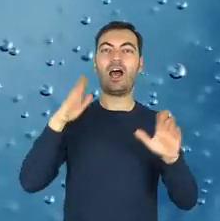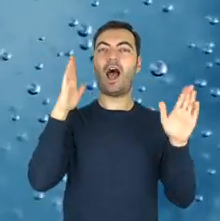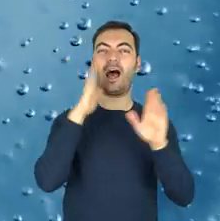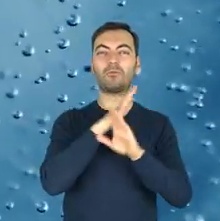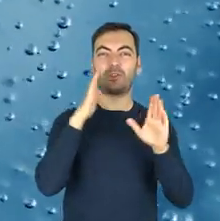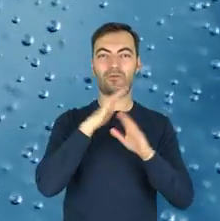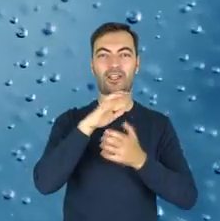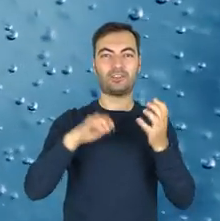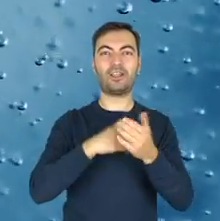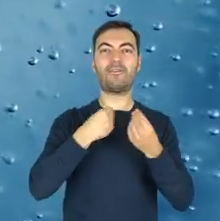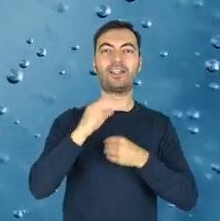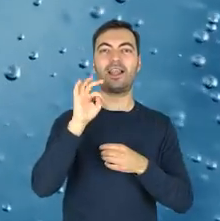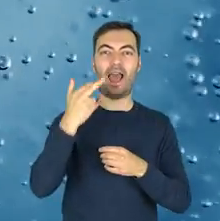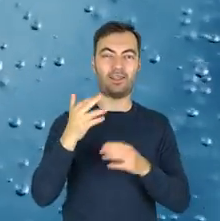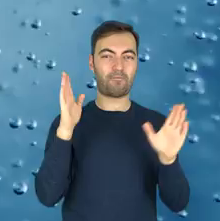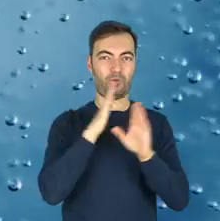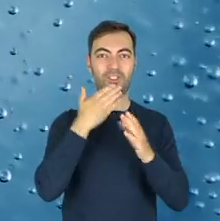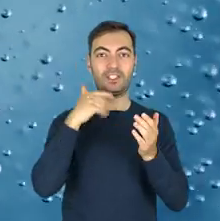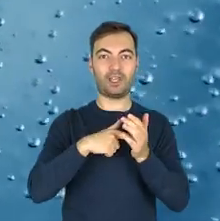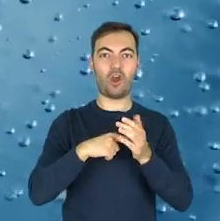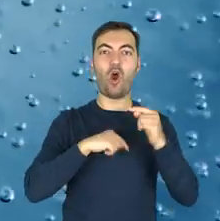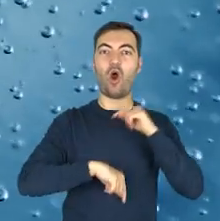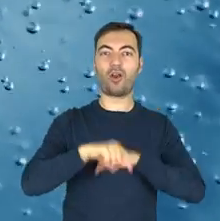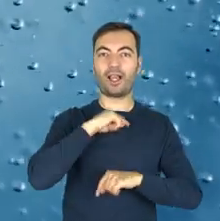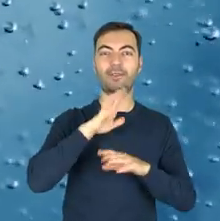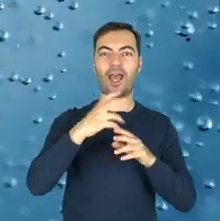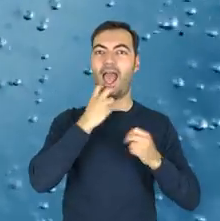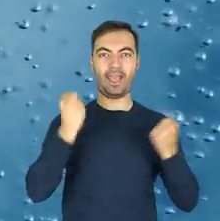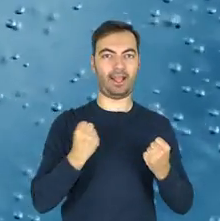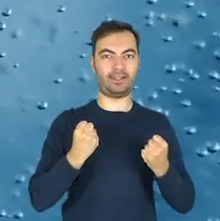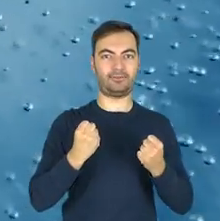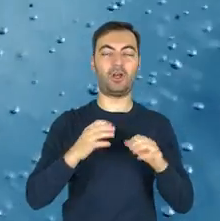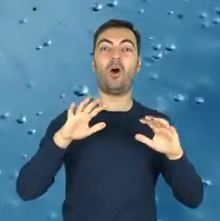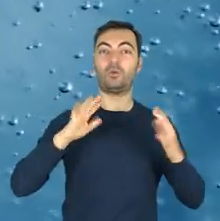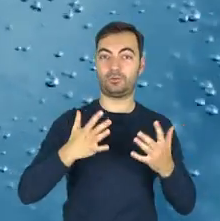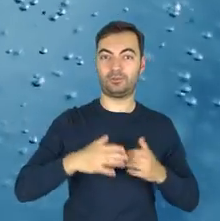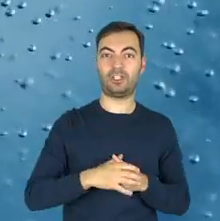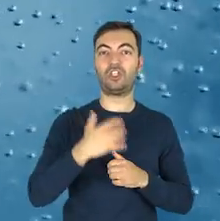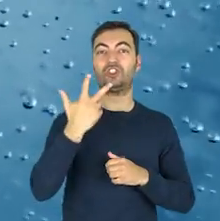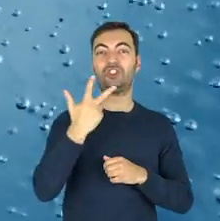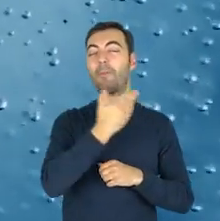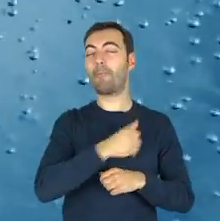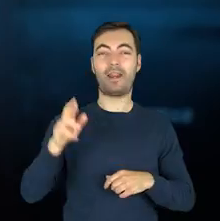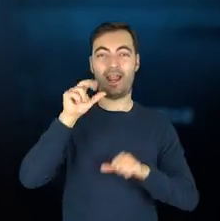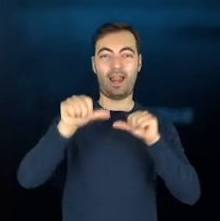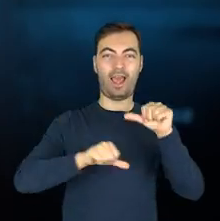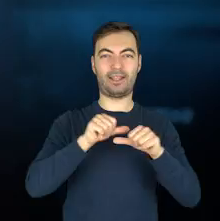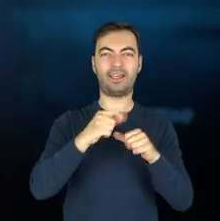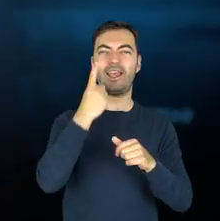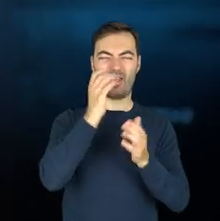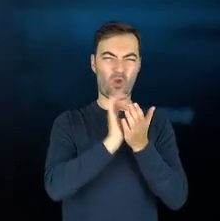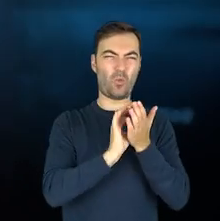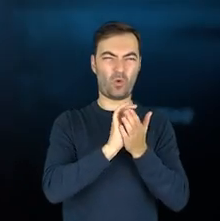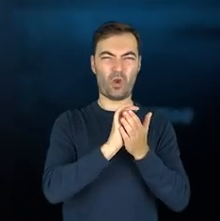atmosferze pojawiło się więcej tlenu, który pozwala organizmom na uzyskanie energii. Innymi słowy, te 3 miliardy lat